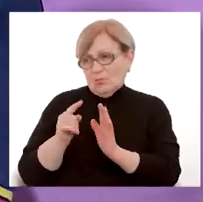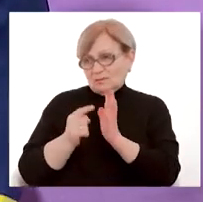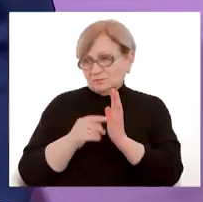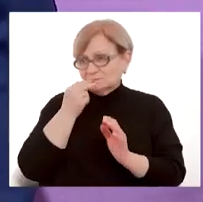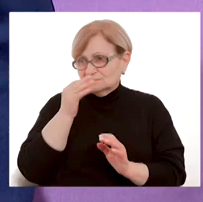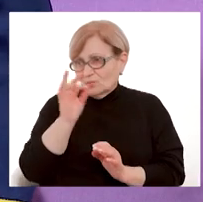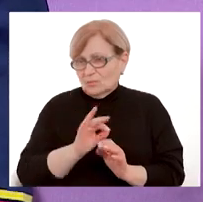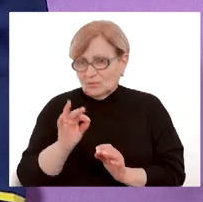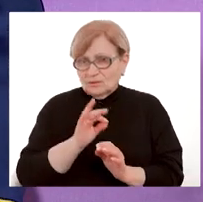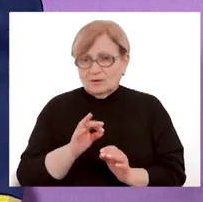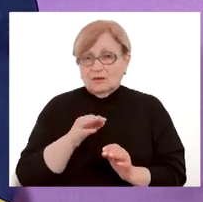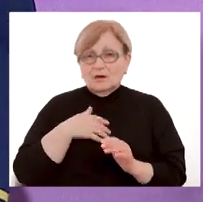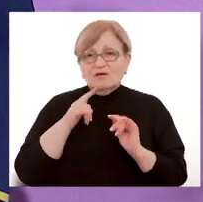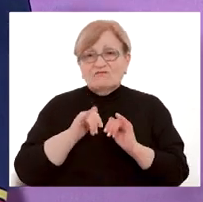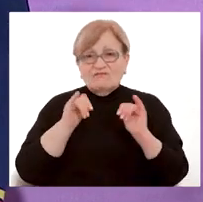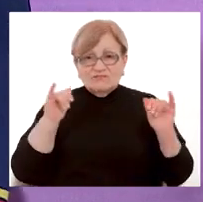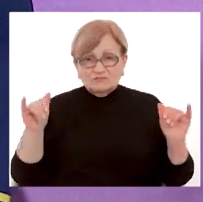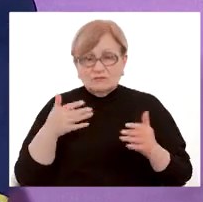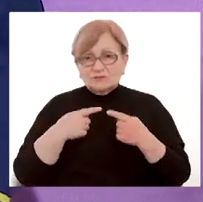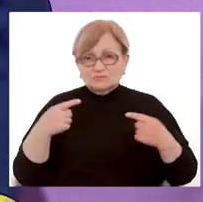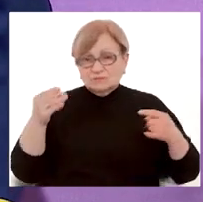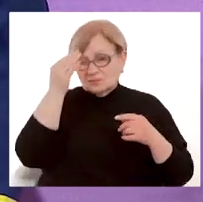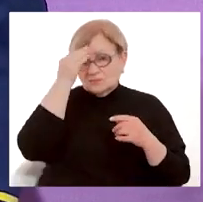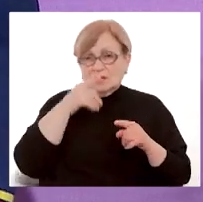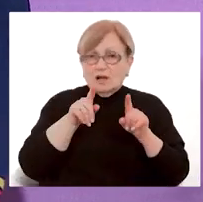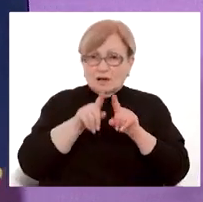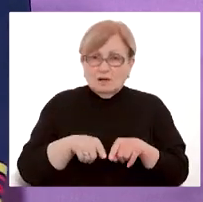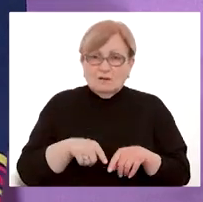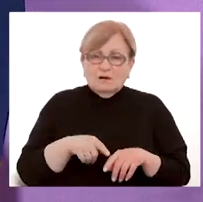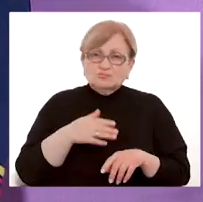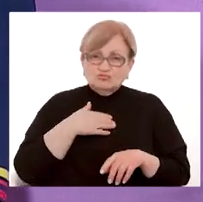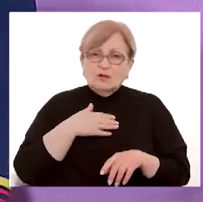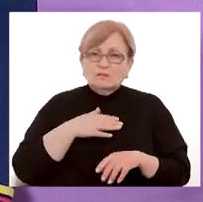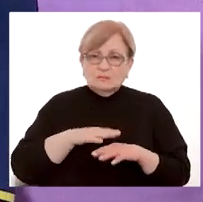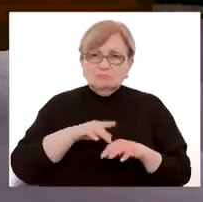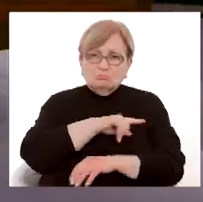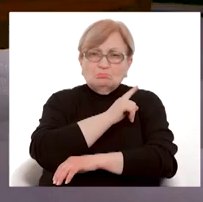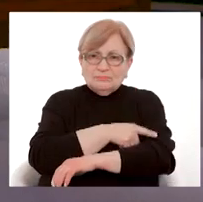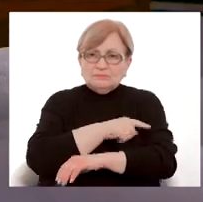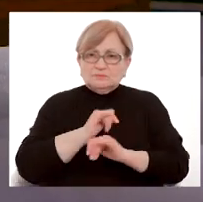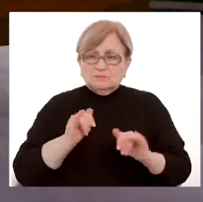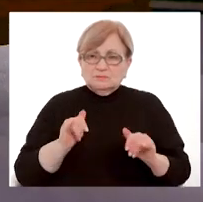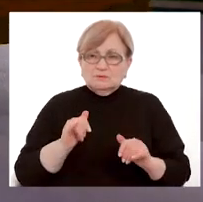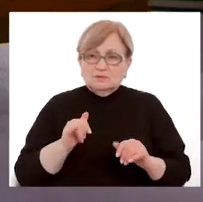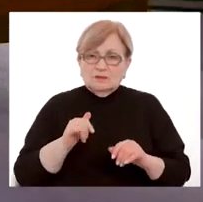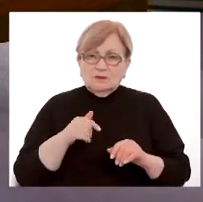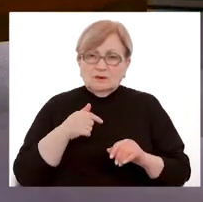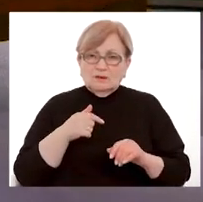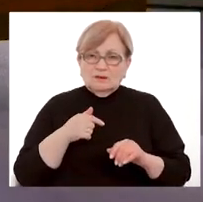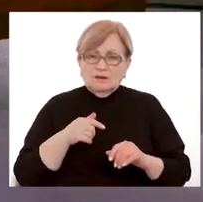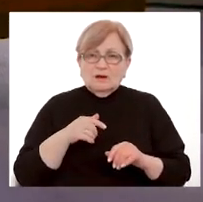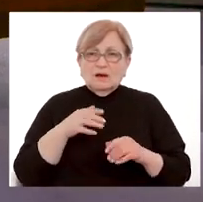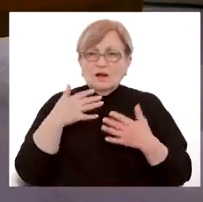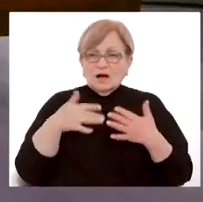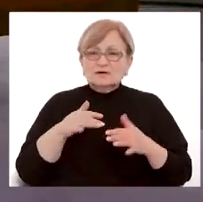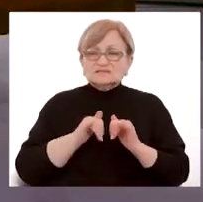ასევე ვიღებთ ინფორმაციას და ვივითარებთ სხვადასხვა უნარებს, ხომ? ასევე ვივითარებთ ისეთ ფიზიკურ უნარებს, თქვა, როგორც არის ჩვენ მეძახით ამას ნატიფთან